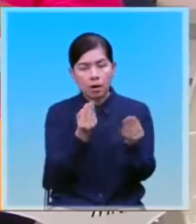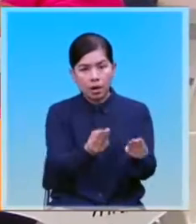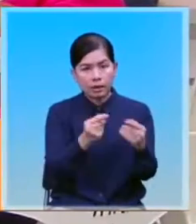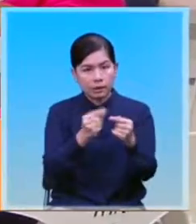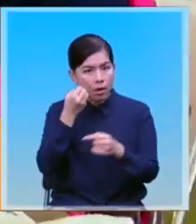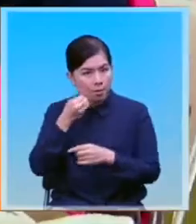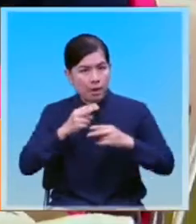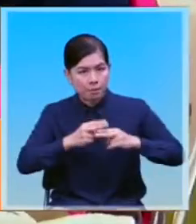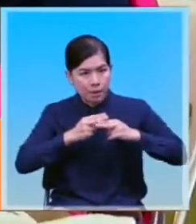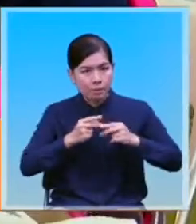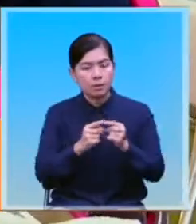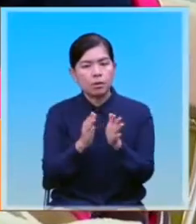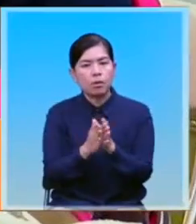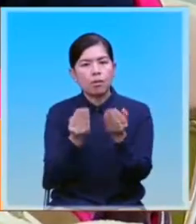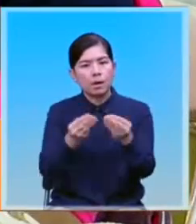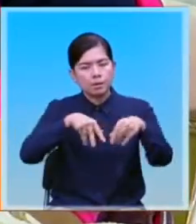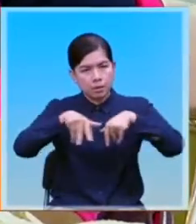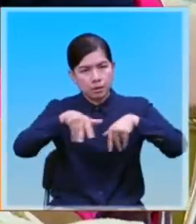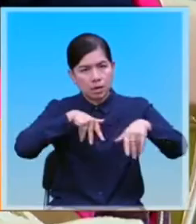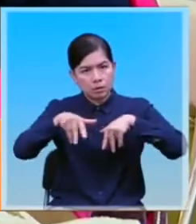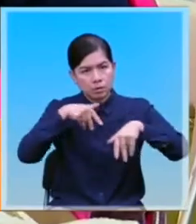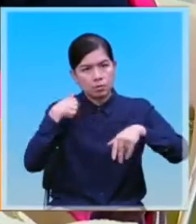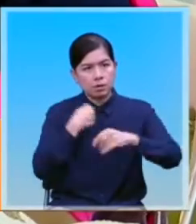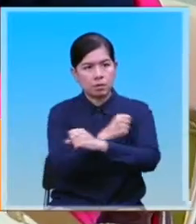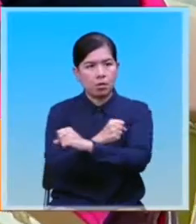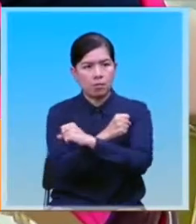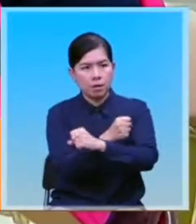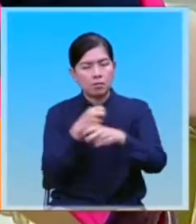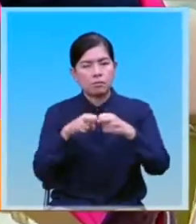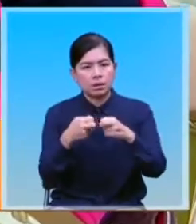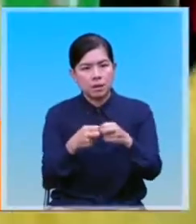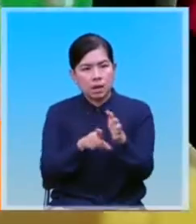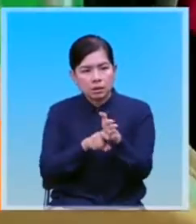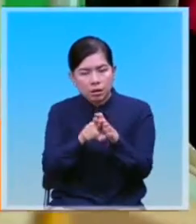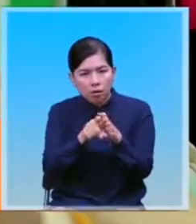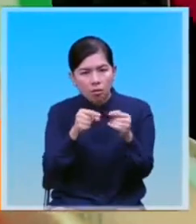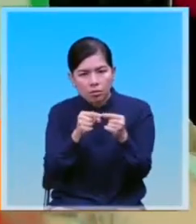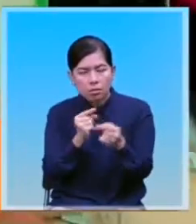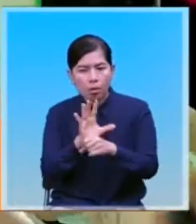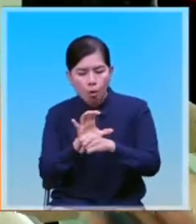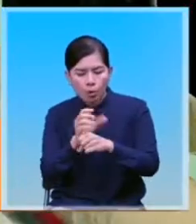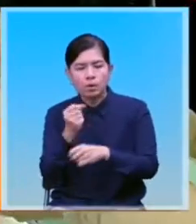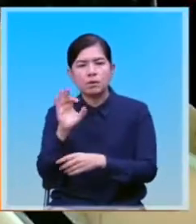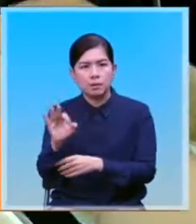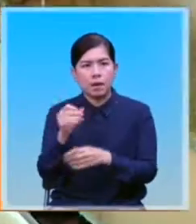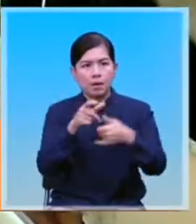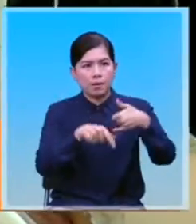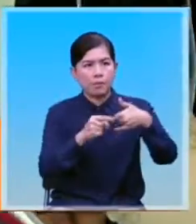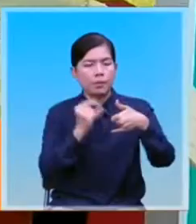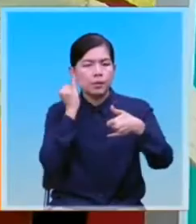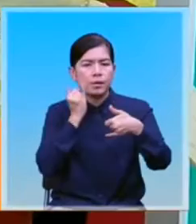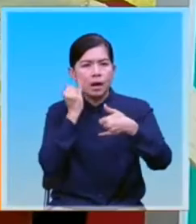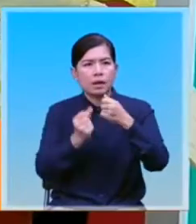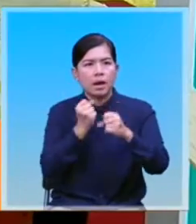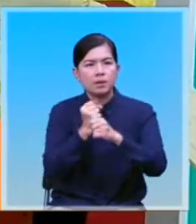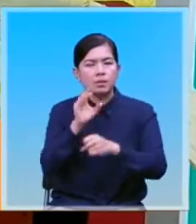ให้กับประชาชนเพื่อเป็นการป้องกันการแพร่ระบาดของเชื้อไวรัสโควิด-19คุณยายวันเพ็ญบัวสายอายุ79ปีและ